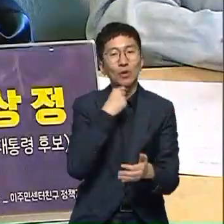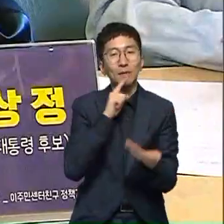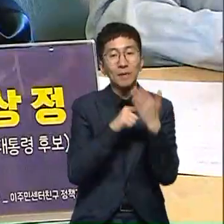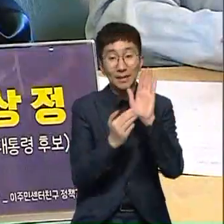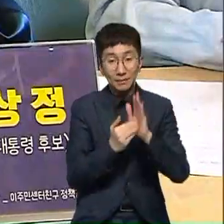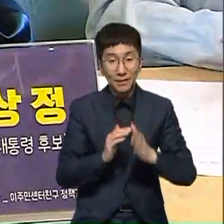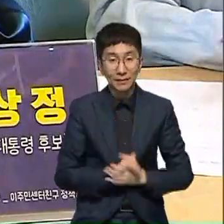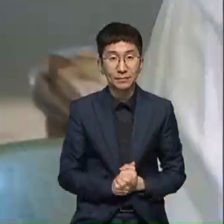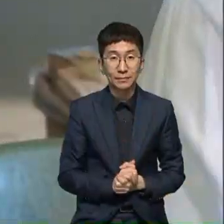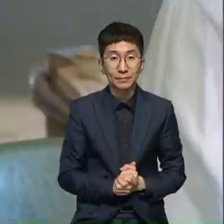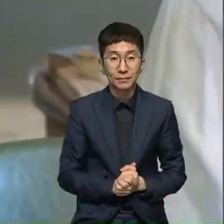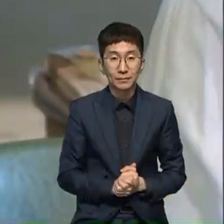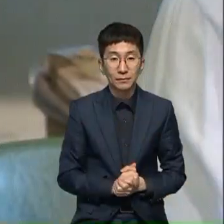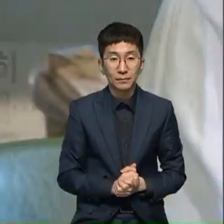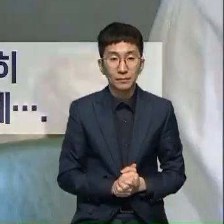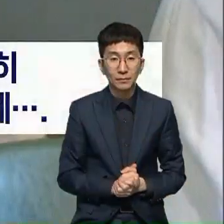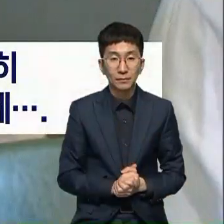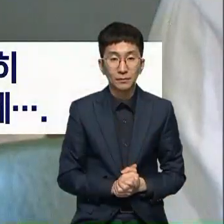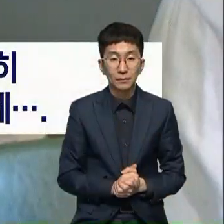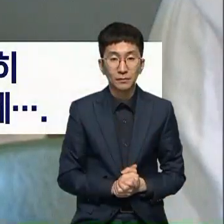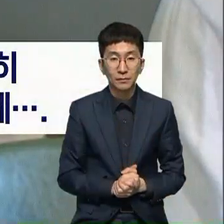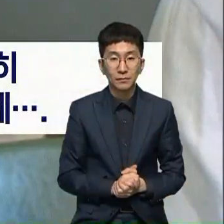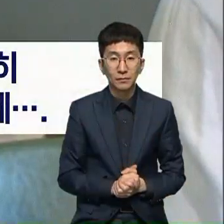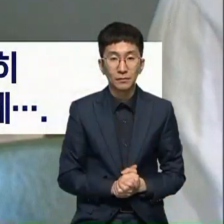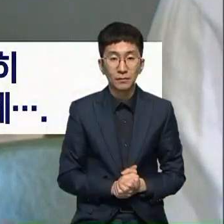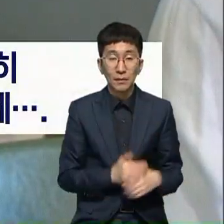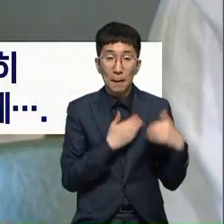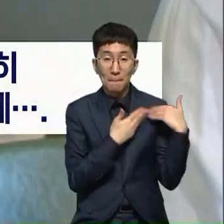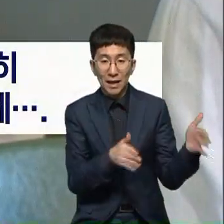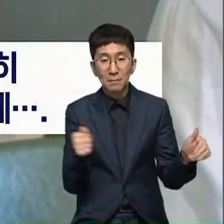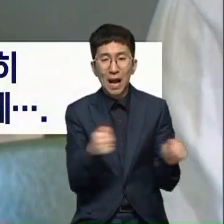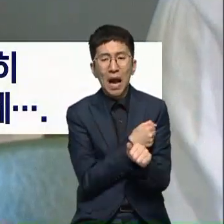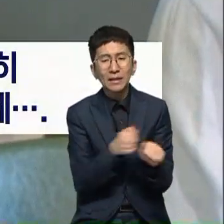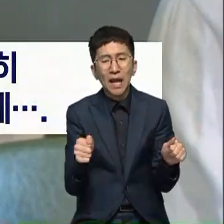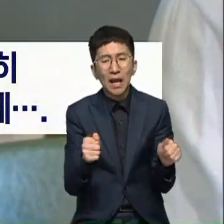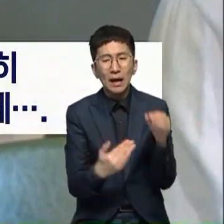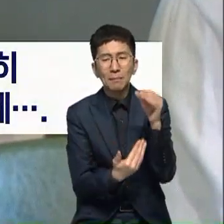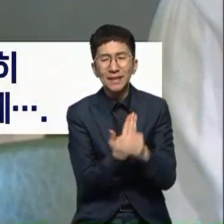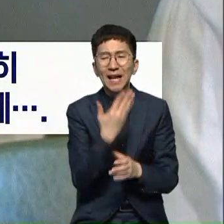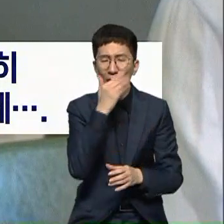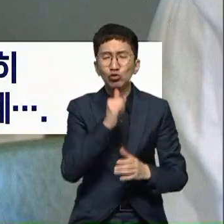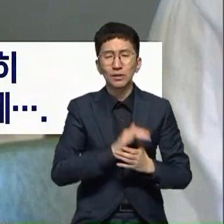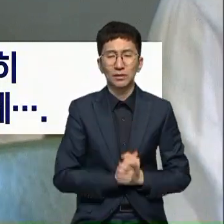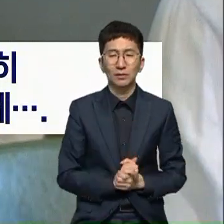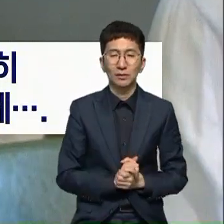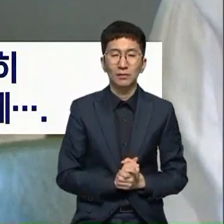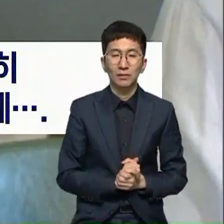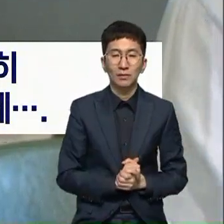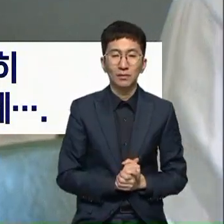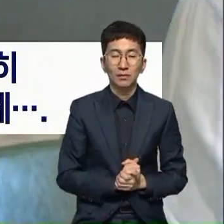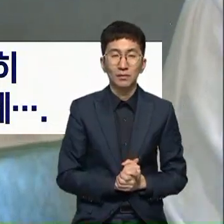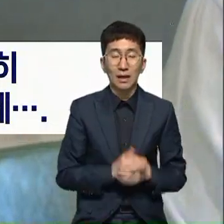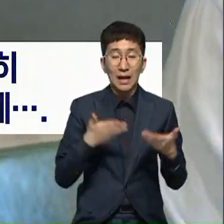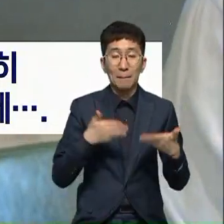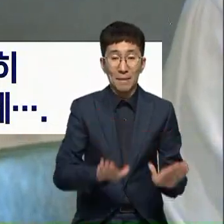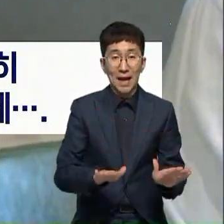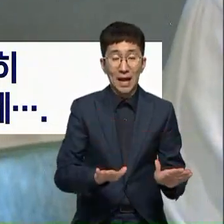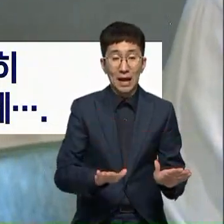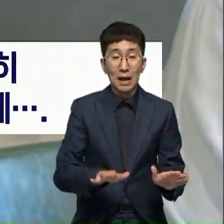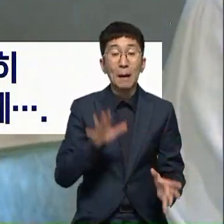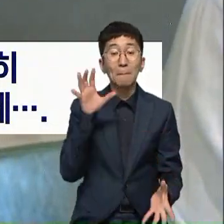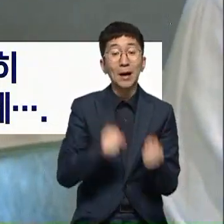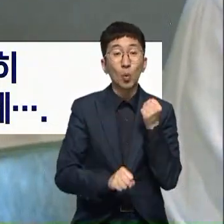밝혔습니다. 당연히 방임 확대에 노출될 가능성이 굉장히 많지 않습니까? 출생과